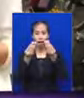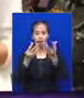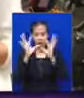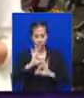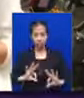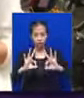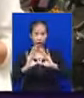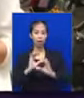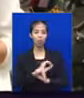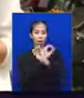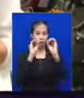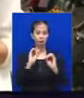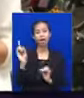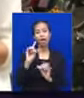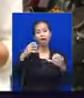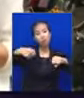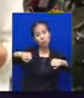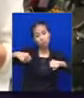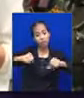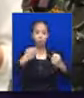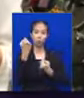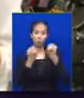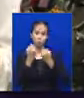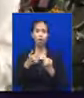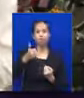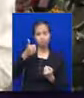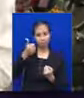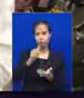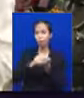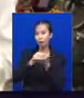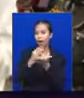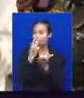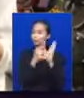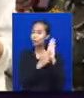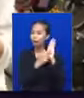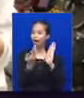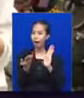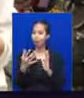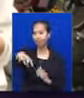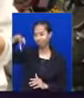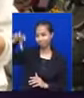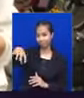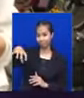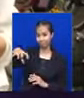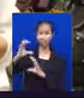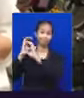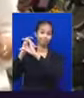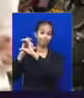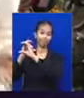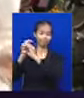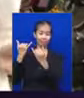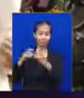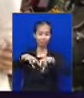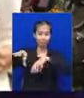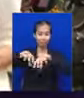ถไม่ว่าจะเป็นรถมอเตอร์ไซค์หรือว่ารถยนต์ก็สามารถที่จะนำเข้ามาใช้บริการแบบนี้ได้นะคะที่ทางกรมการขนส่งทางบกจัดขึ้นค่ะการ